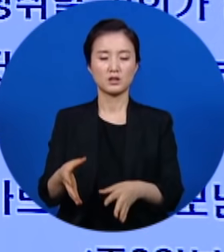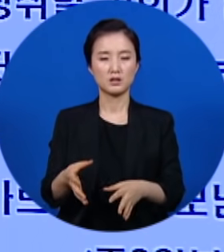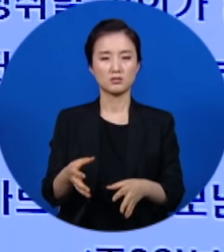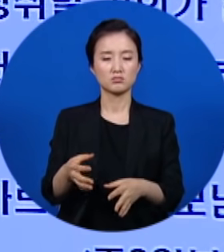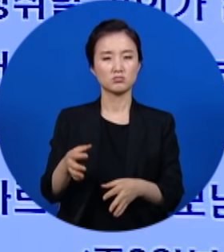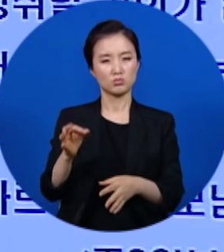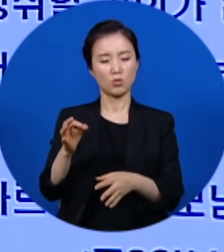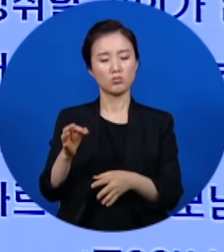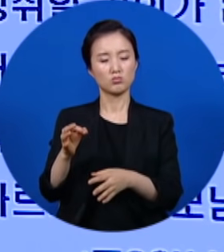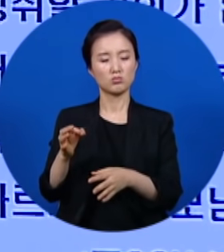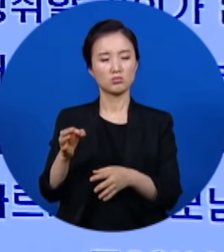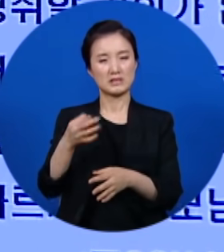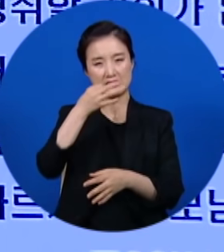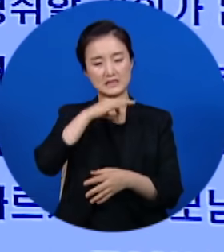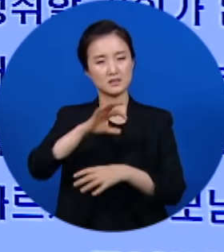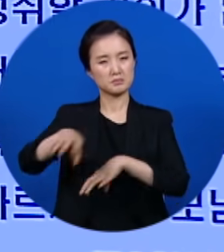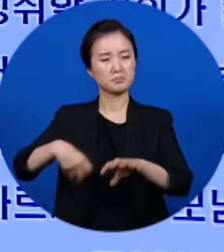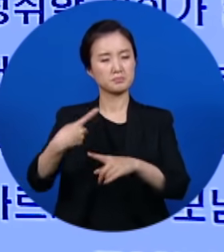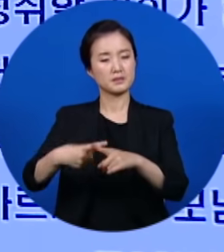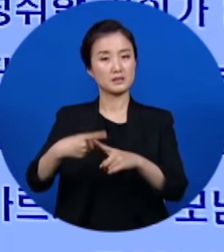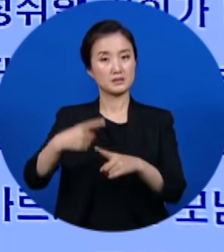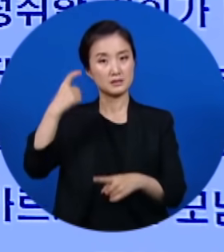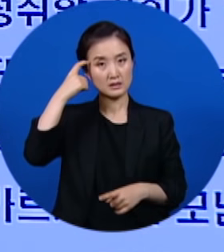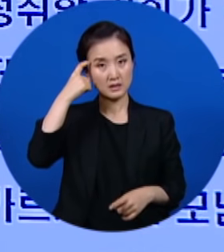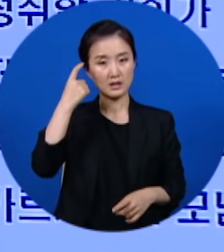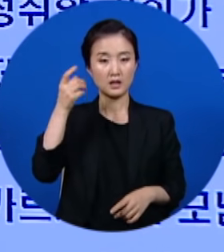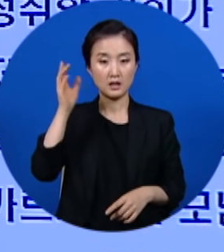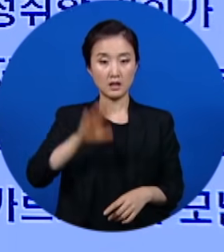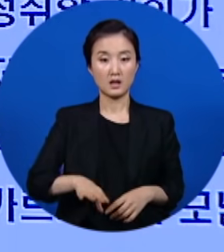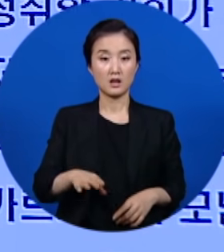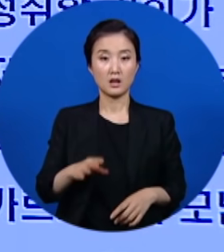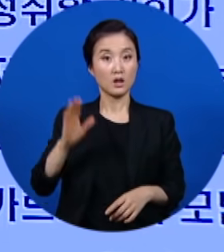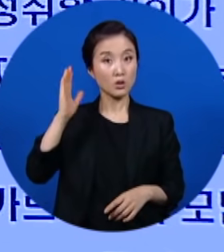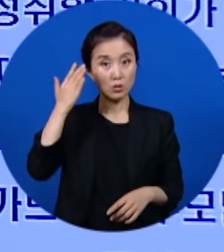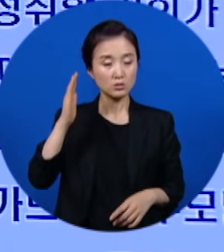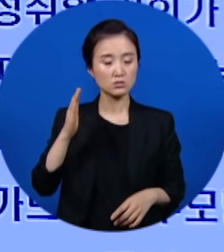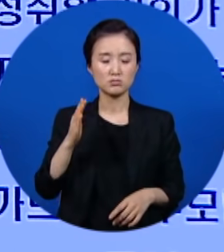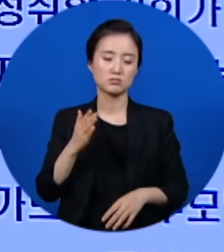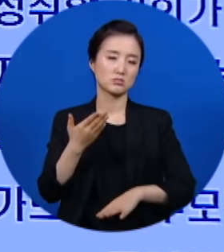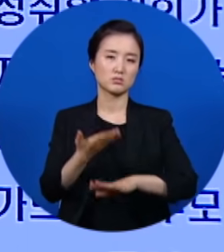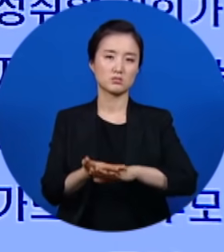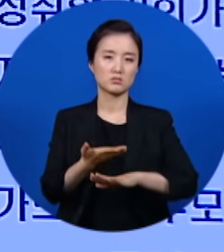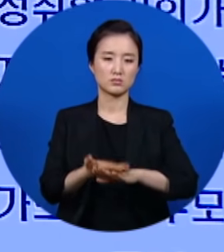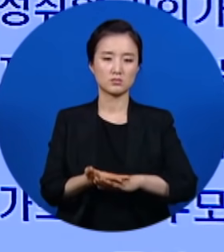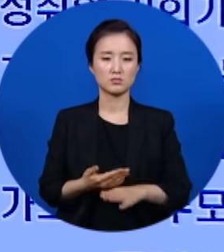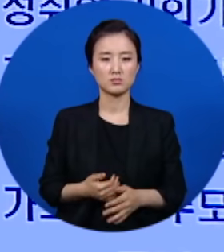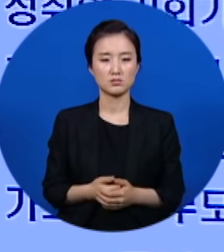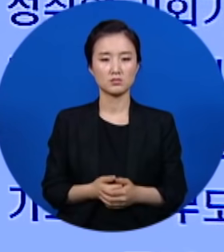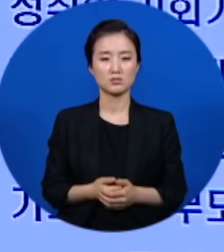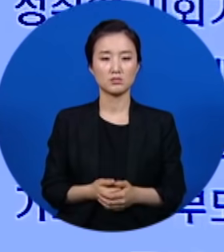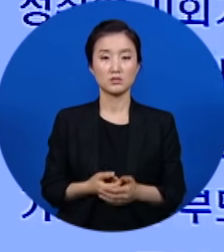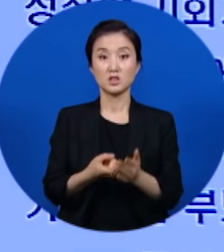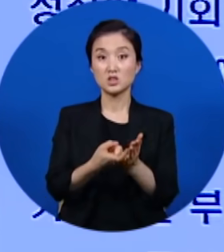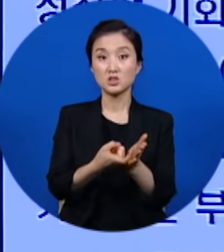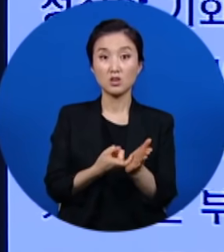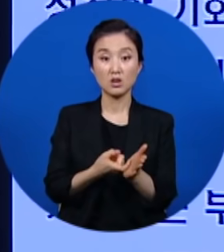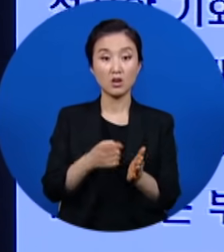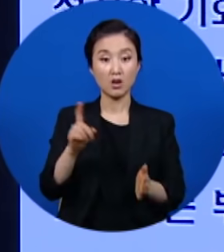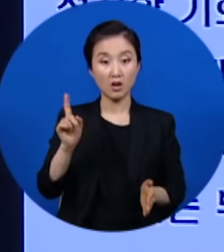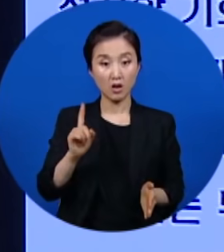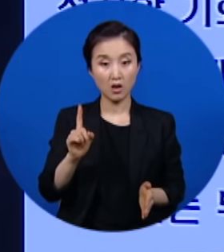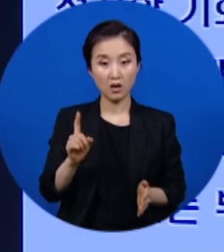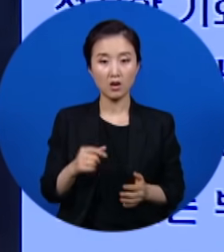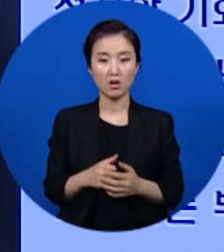했거든요 근데 이게 저성장 저금리 3는 엿장수가 맘대로 안 되거든요 근데 절약 은 하기에